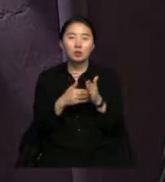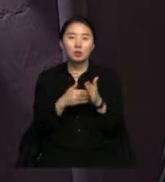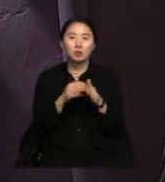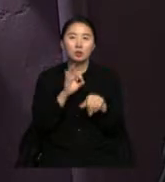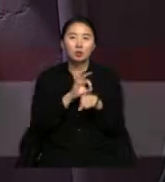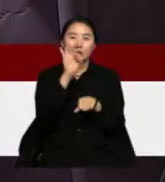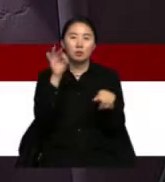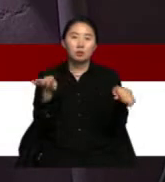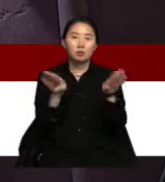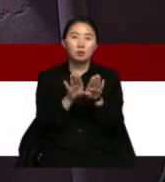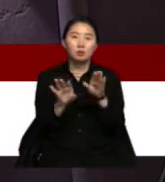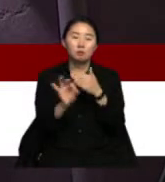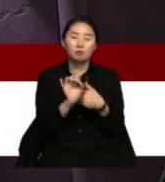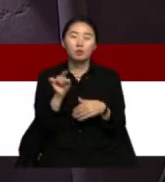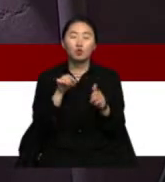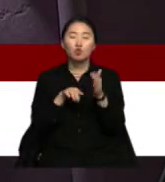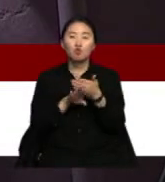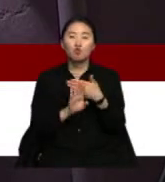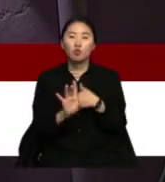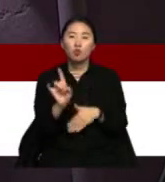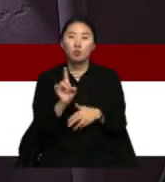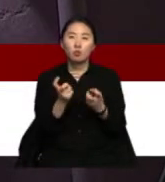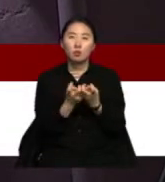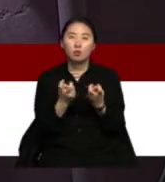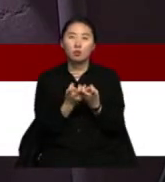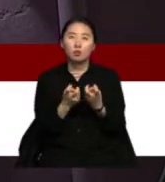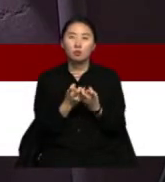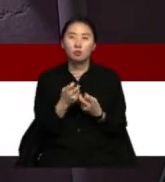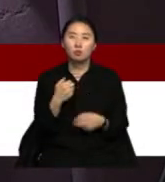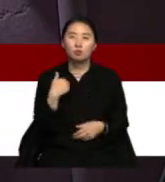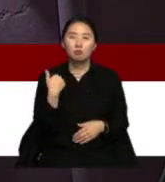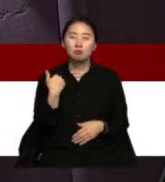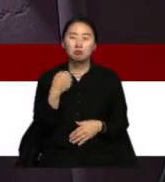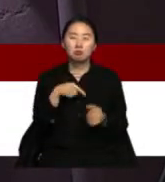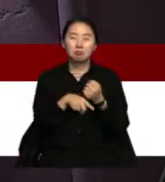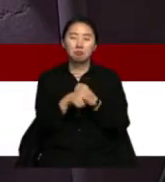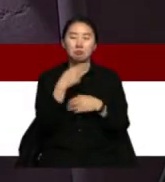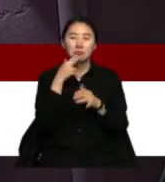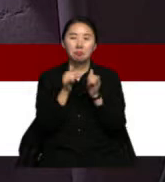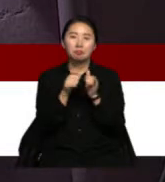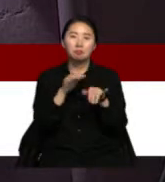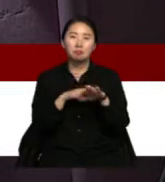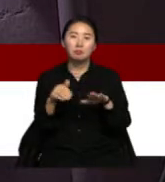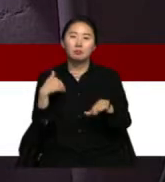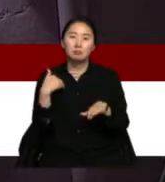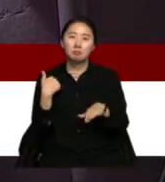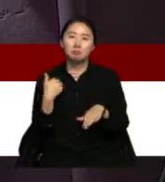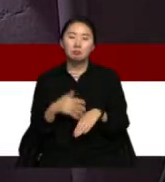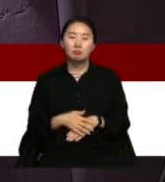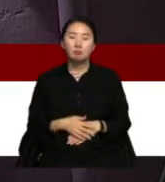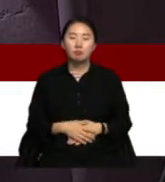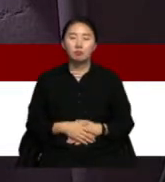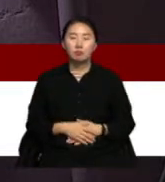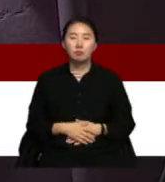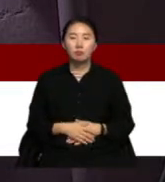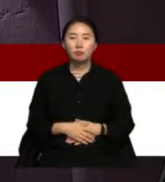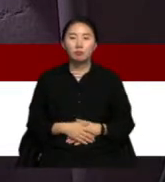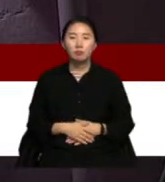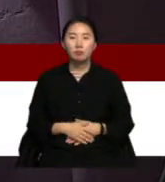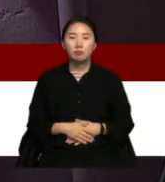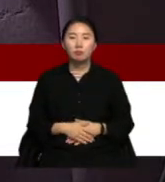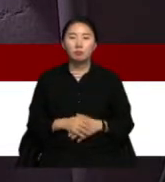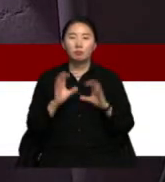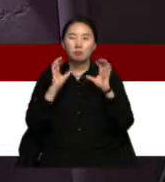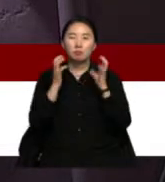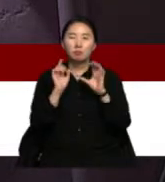닫아버리면 그 이후에는 무용지물이 지금. 사람들 잘 모르죠. 이게 뭐 안전지킴이 집이 뭐다. 완전 죽겠어.